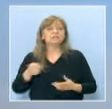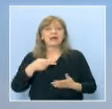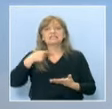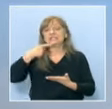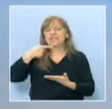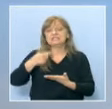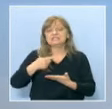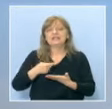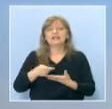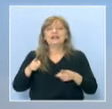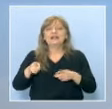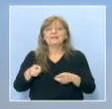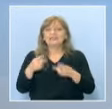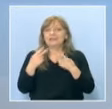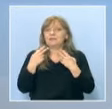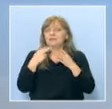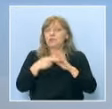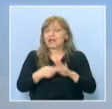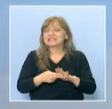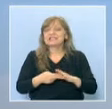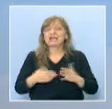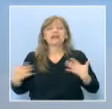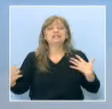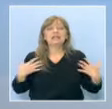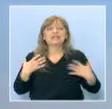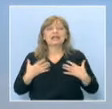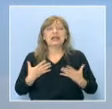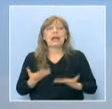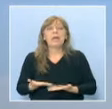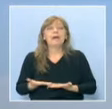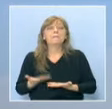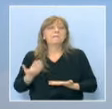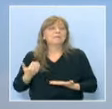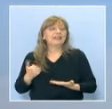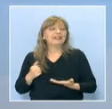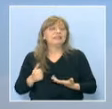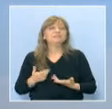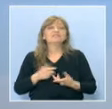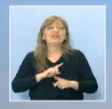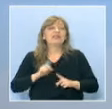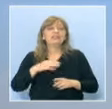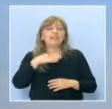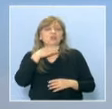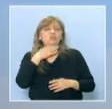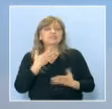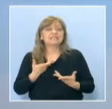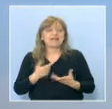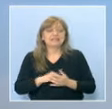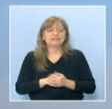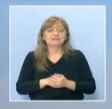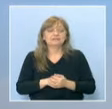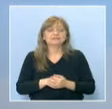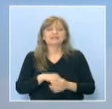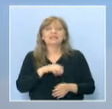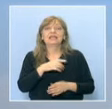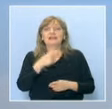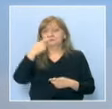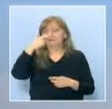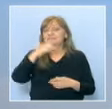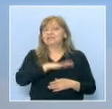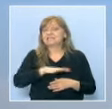публиката с постановката «Предимства и недостатъци» на автора Тайче Родригес Ернандес. Призът за децата и